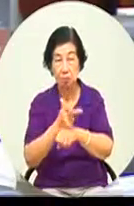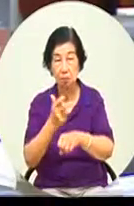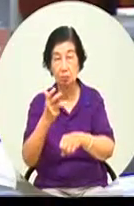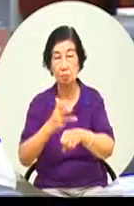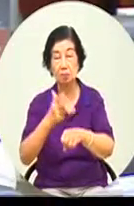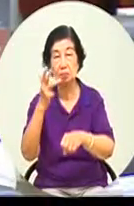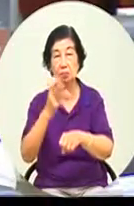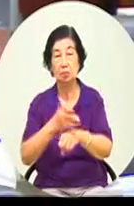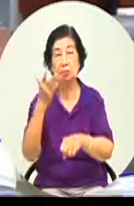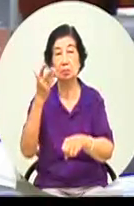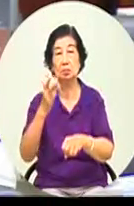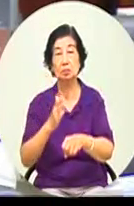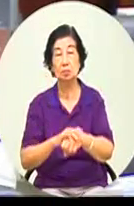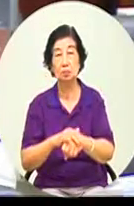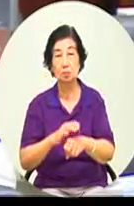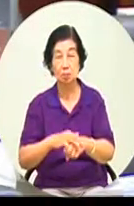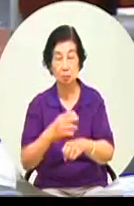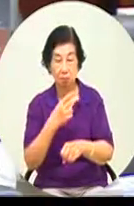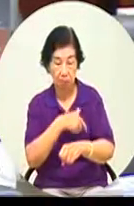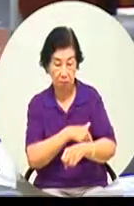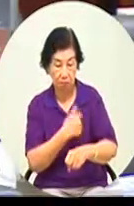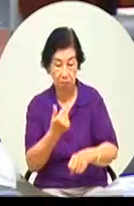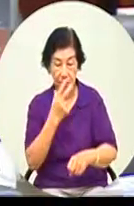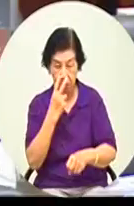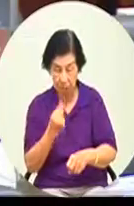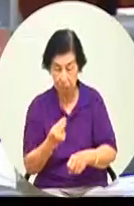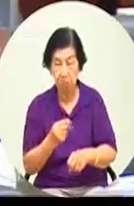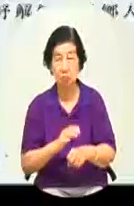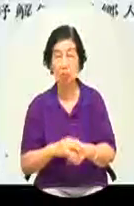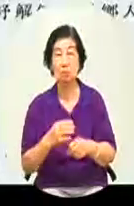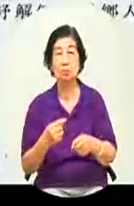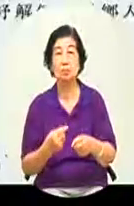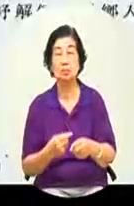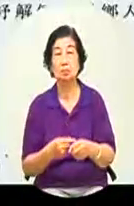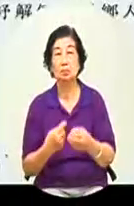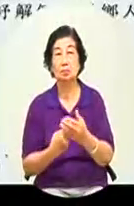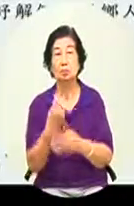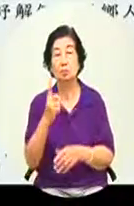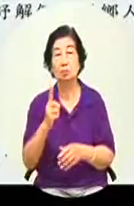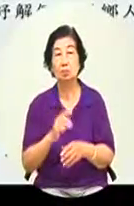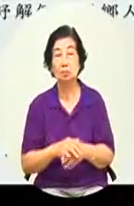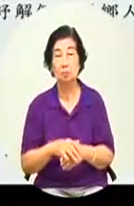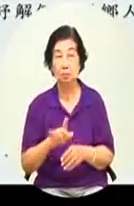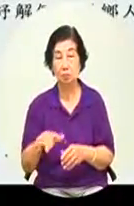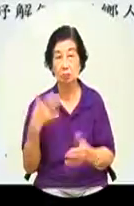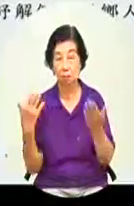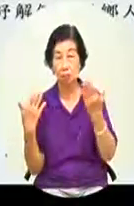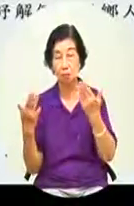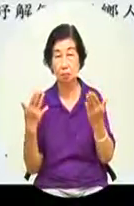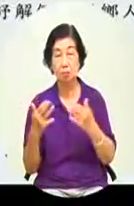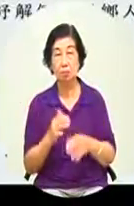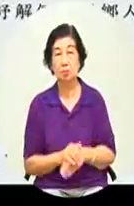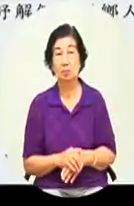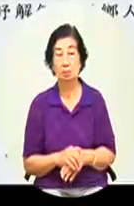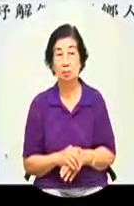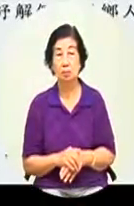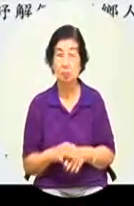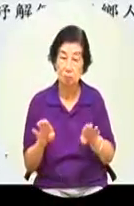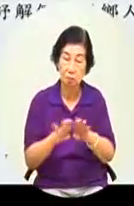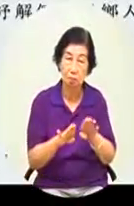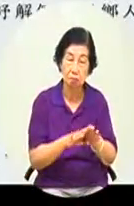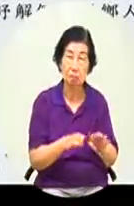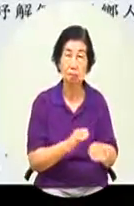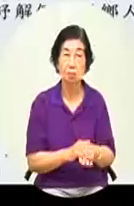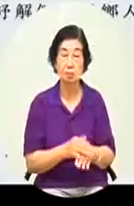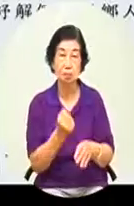时间，这是周六周日例假日，例假日吼，咱嘛拢了解，那。休困，咱的一挂